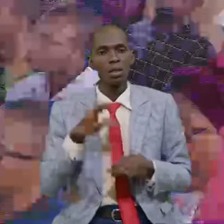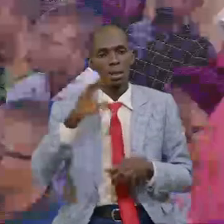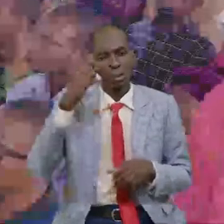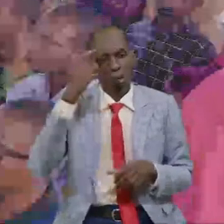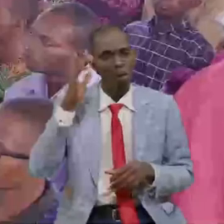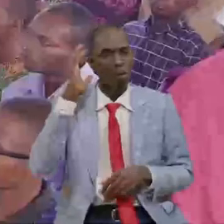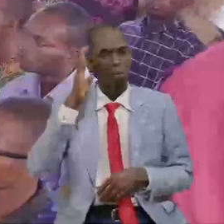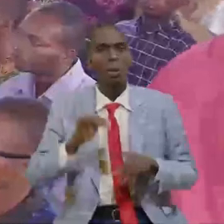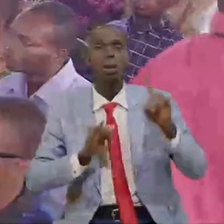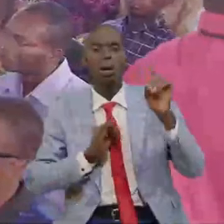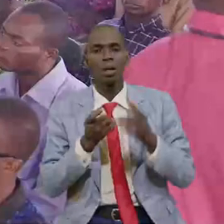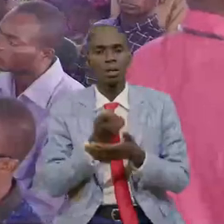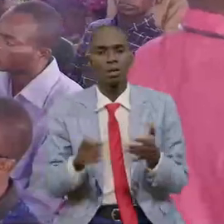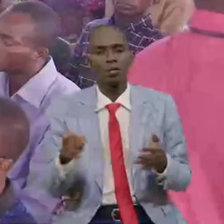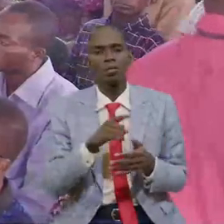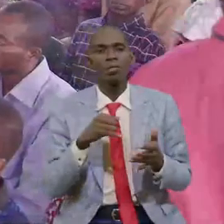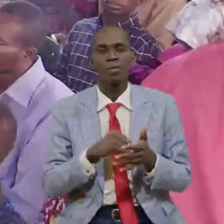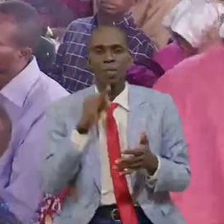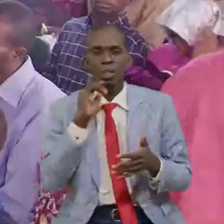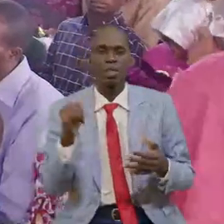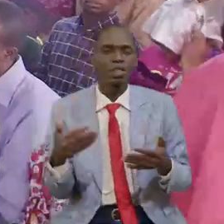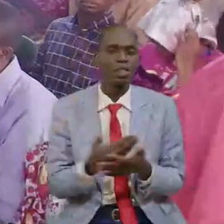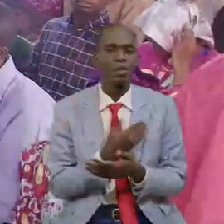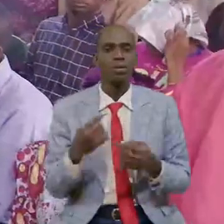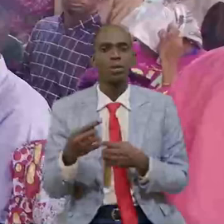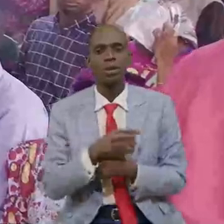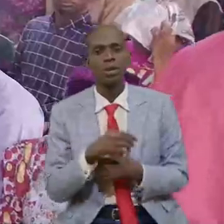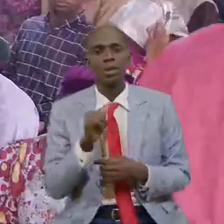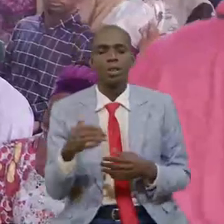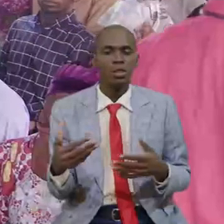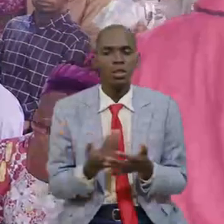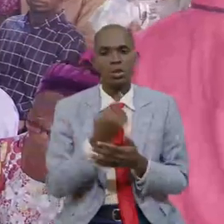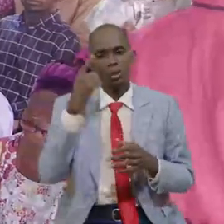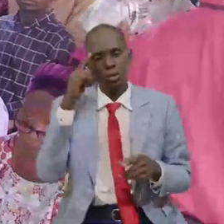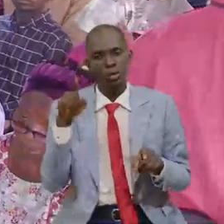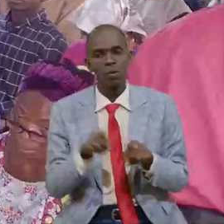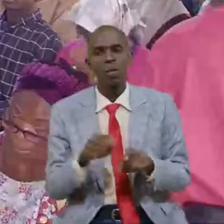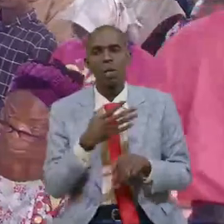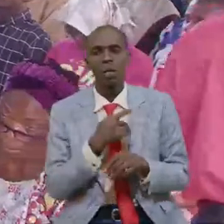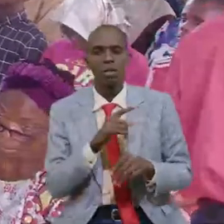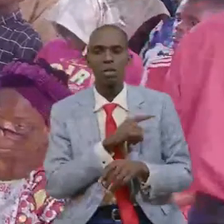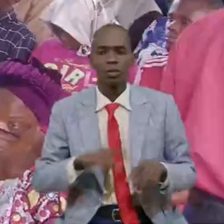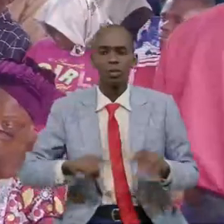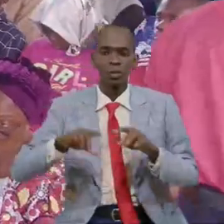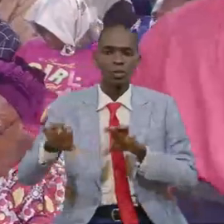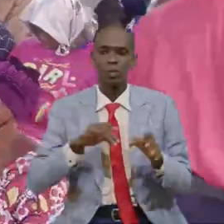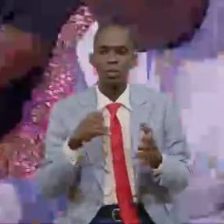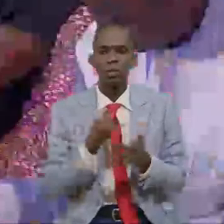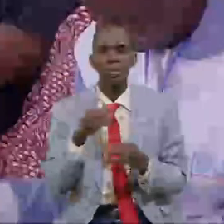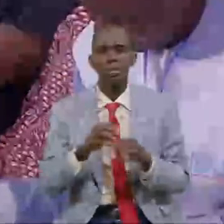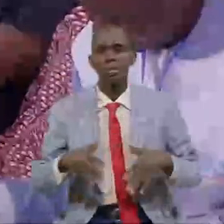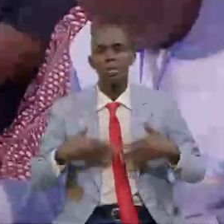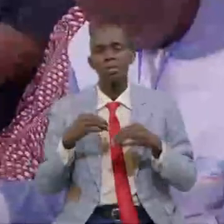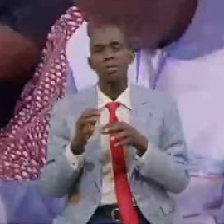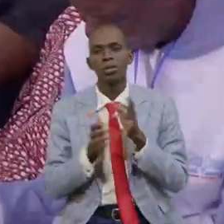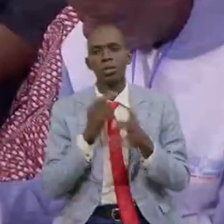nouveau jour. C'est une nouvelle dispensation. C'est une nouvelle alliance. Et le Seigneur, que le Seigneur le fasse dans ta vie au nom de